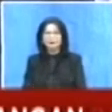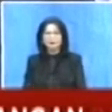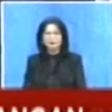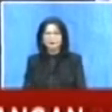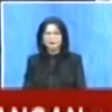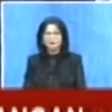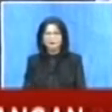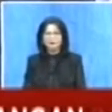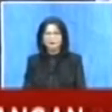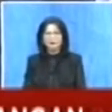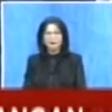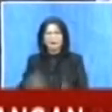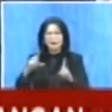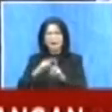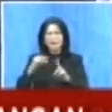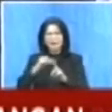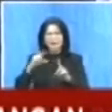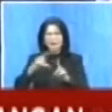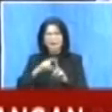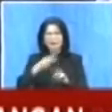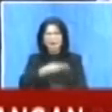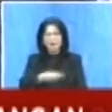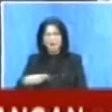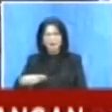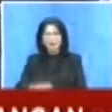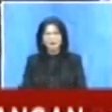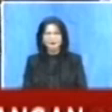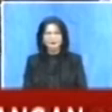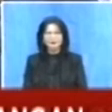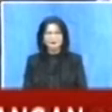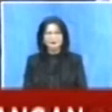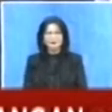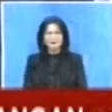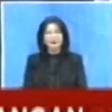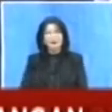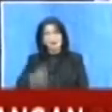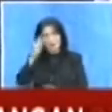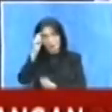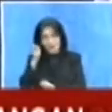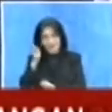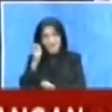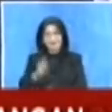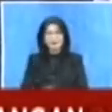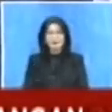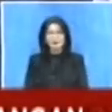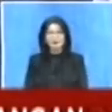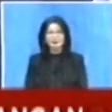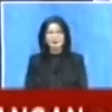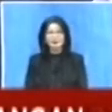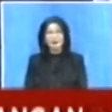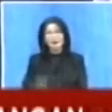Dewan Perwakilan Daerah Republik Indonesia, yang saya hormati